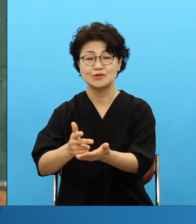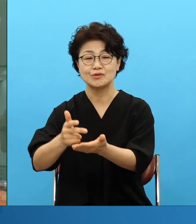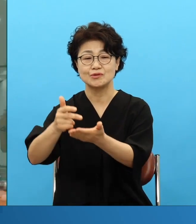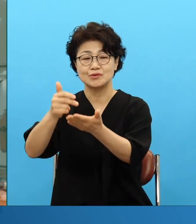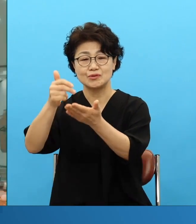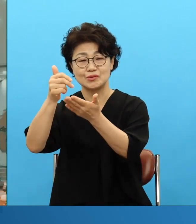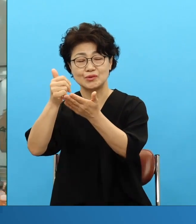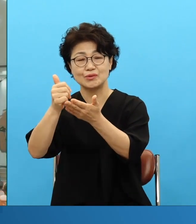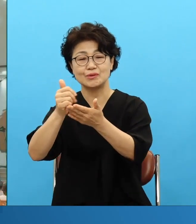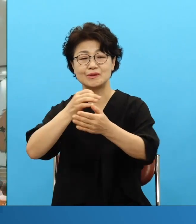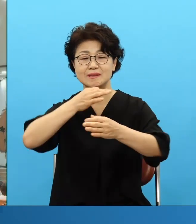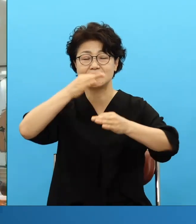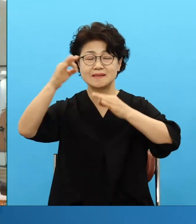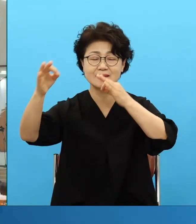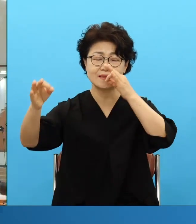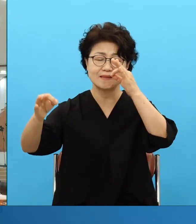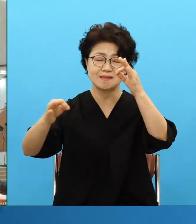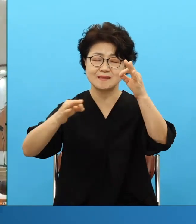주